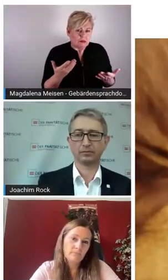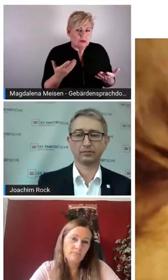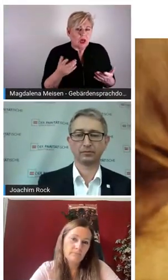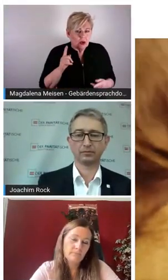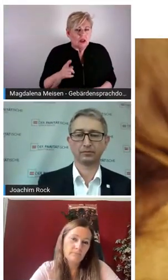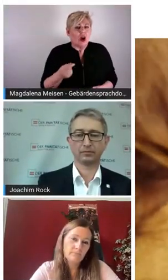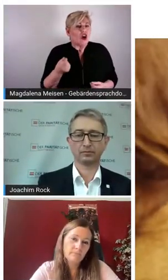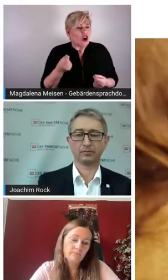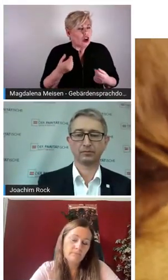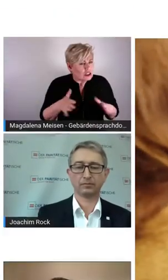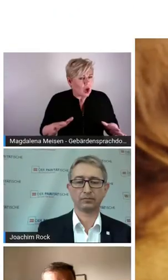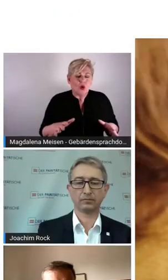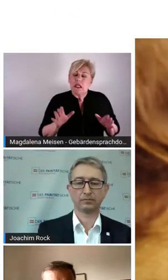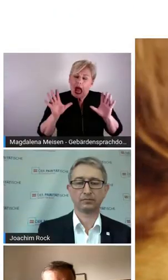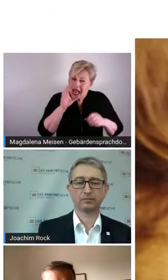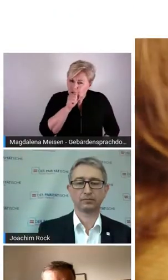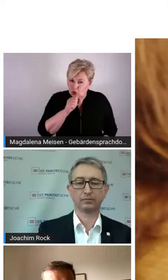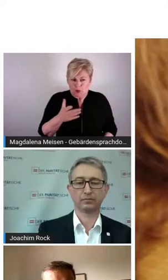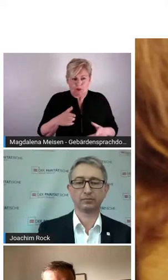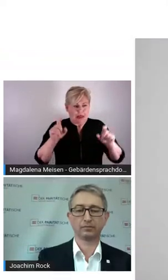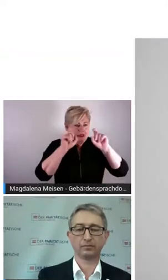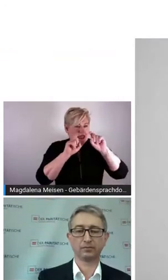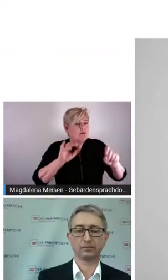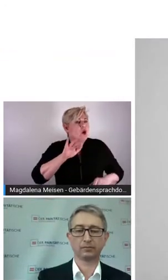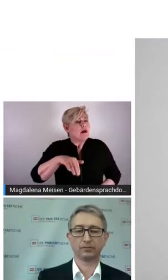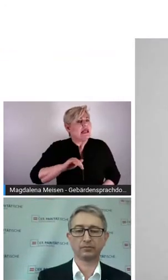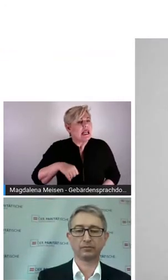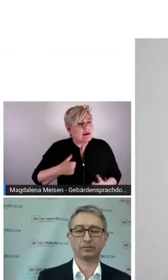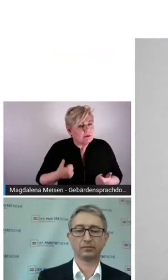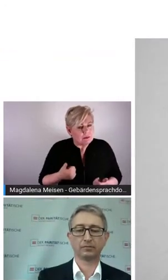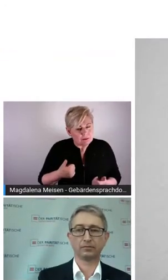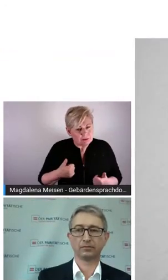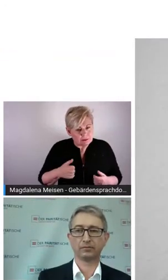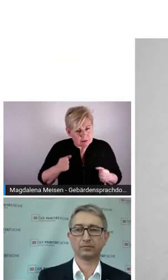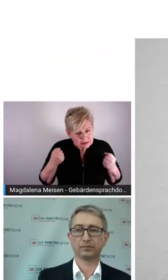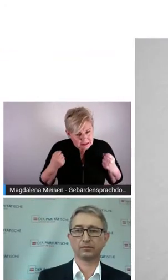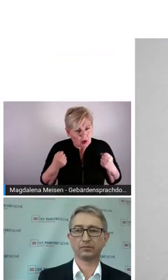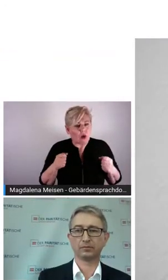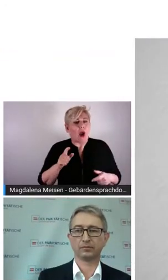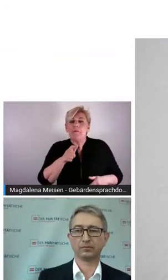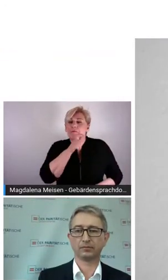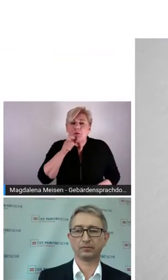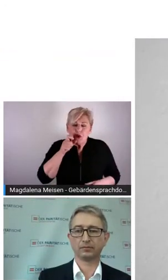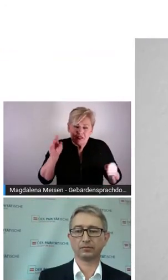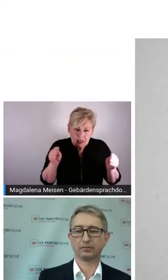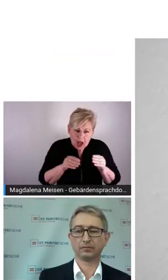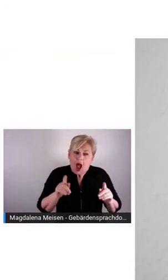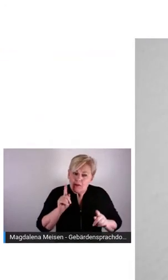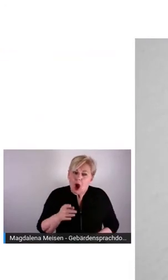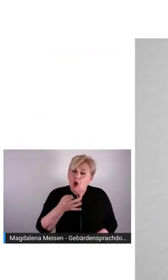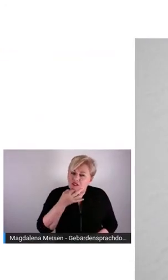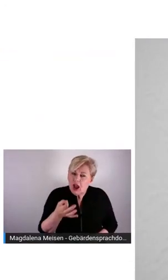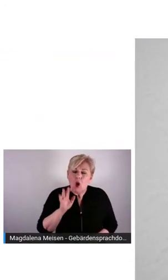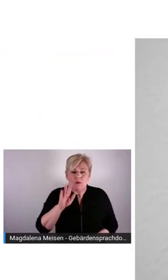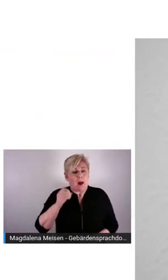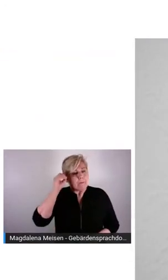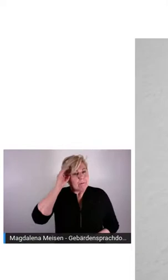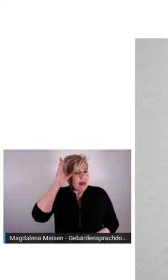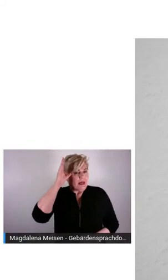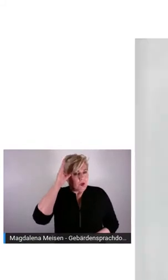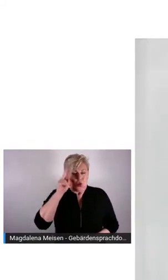und anonym zu Themengebieten der Existenzsicherung, der beruflichen Qualifizierung, aber auch zu Fragen der